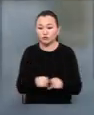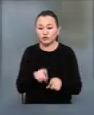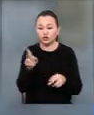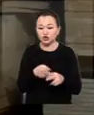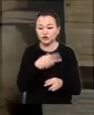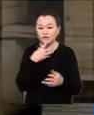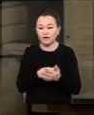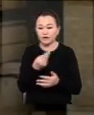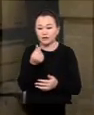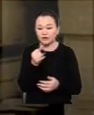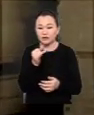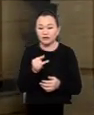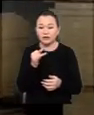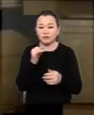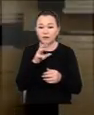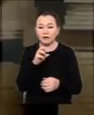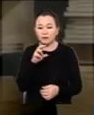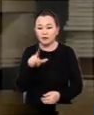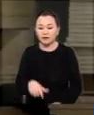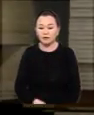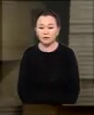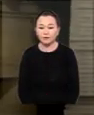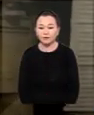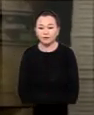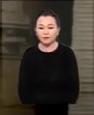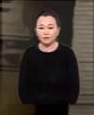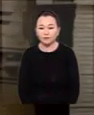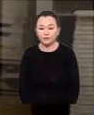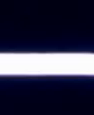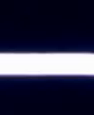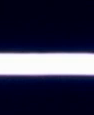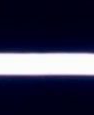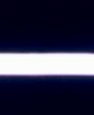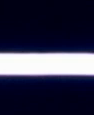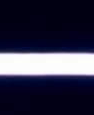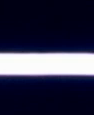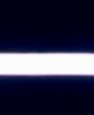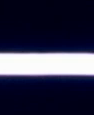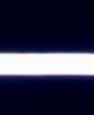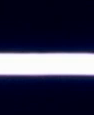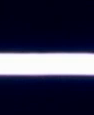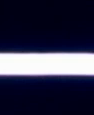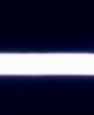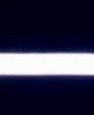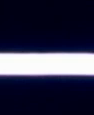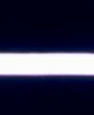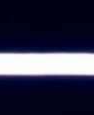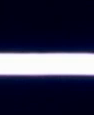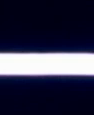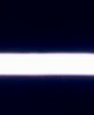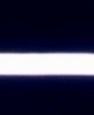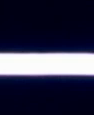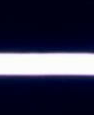своих средств и товаров. Еламан Раймбеков, Думан Сулейменов, Информбюро. Будьте в курсе всех событий, происходящих в